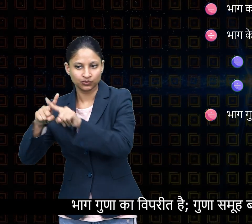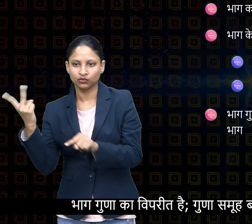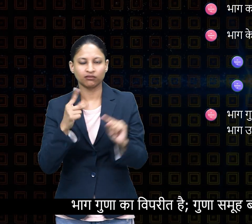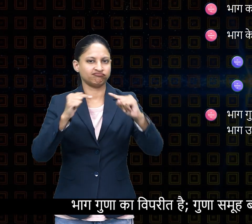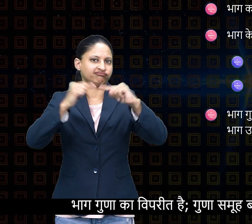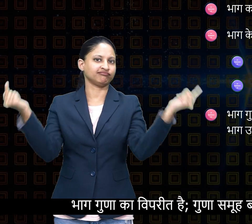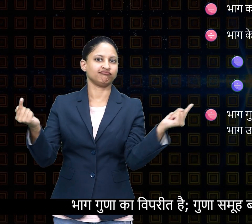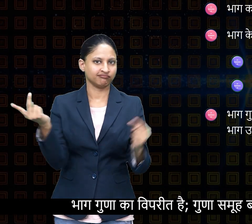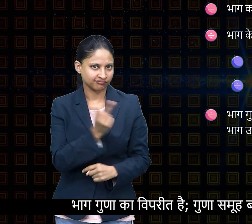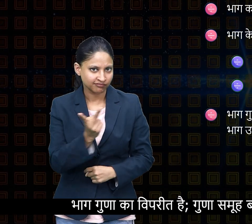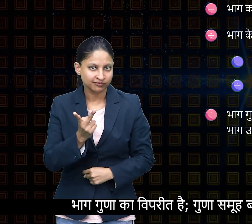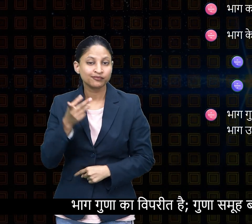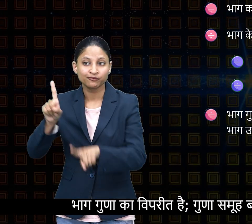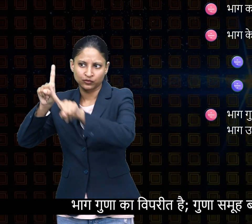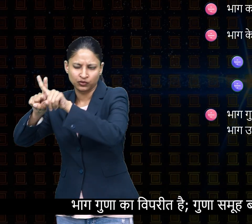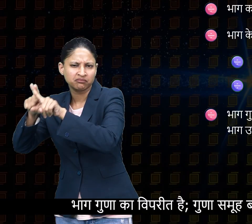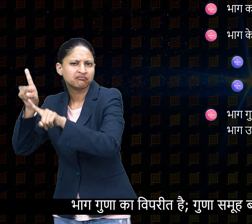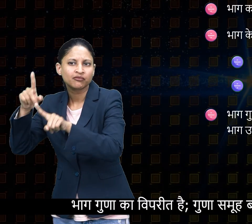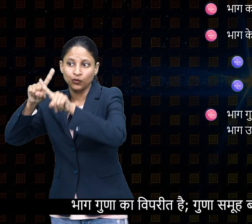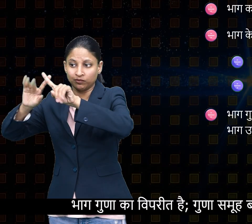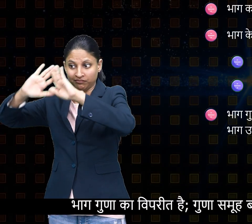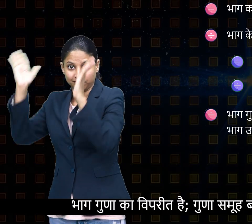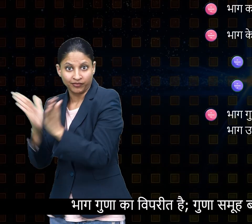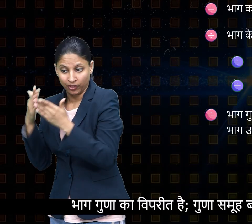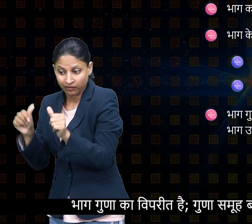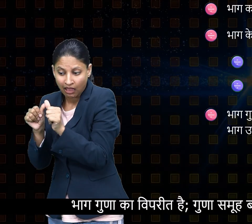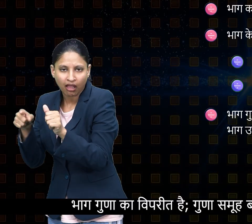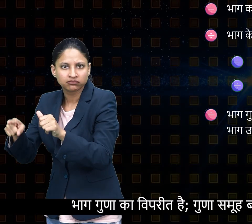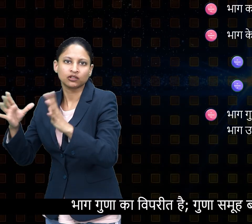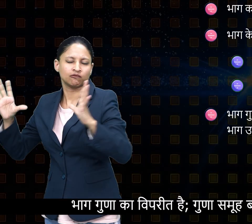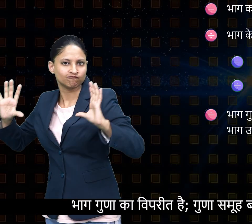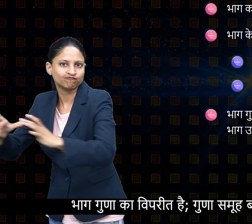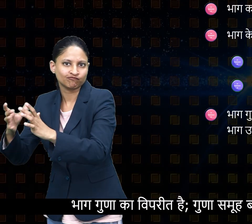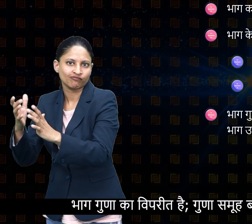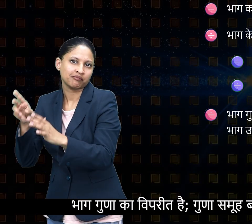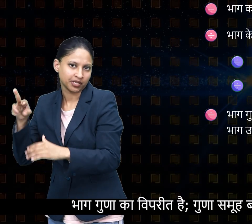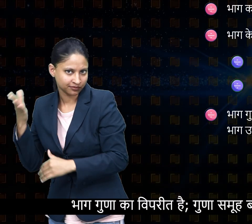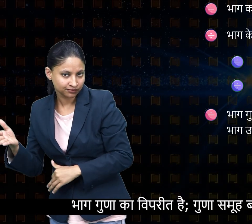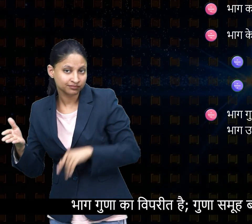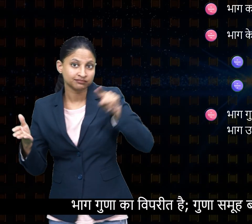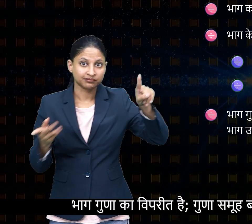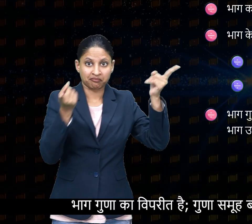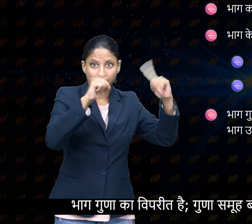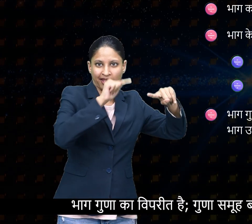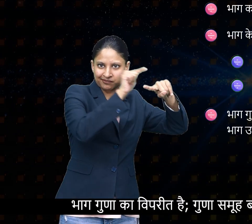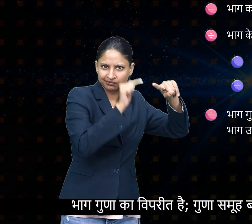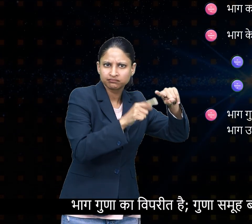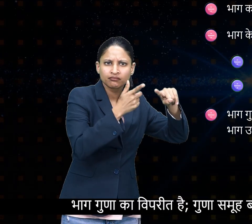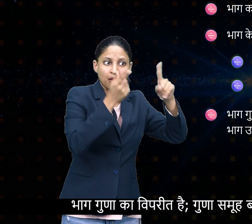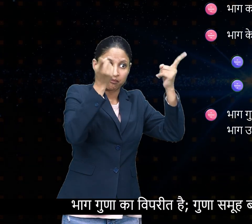भाग गुणा का विपरीत है। गुणा समूह बनाता है, भाग उन्हें वापस बांट देता है।